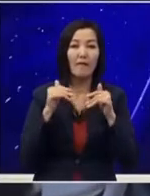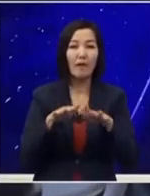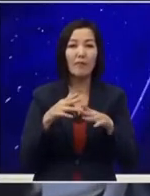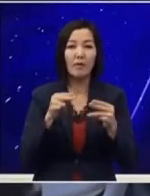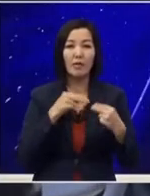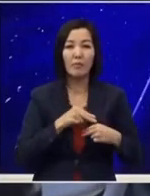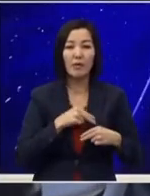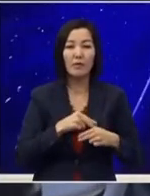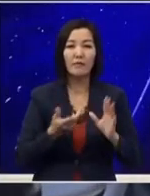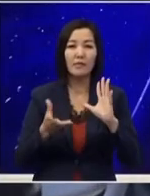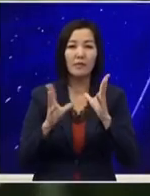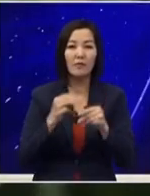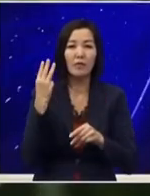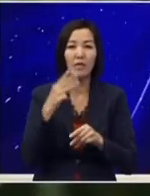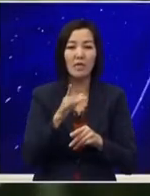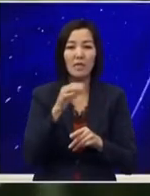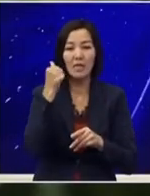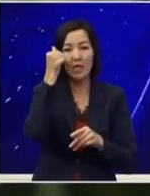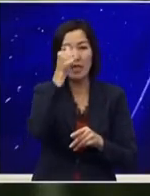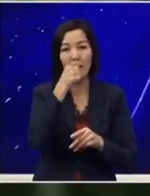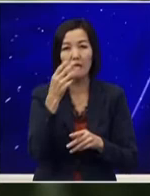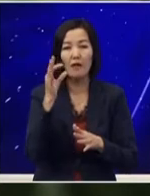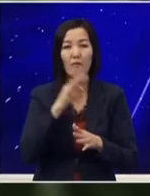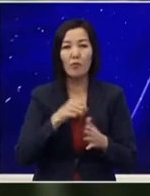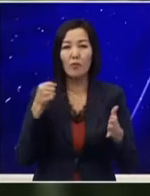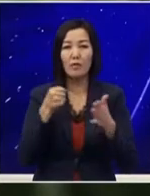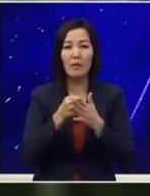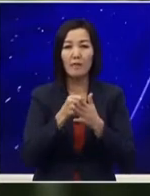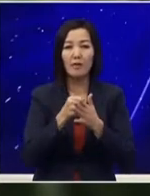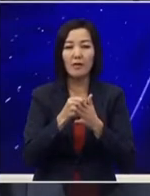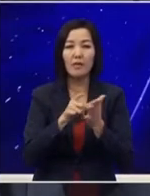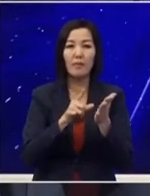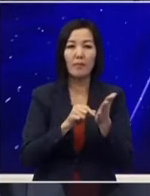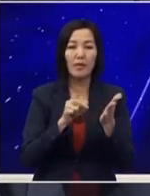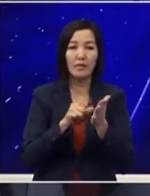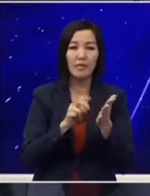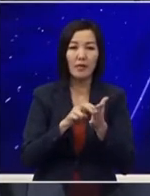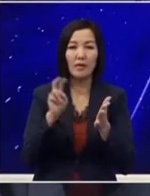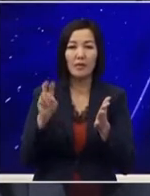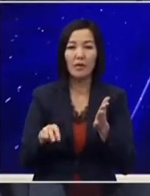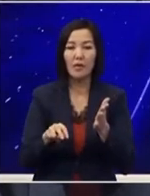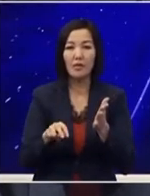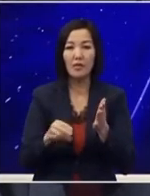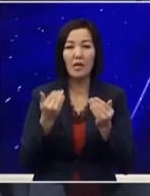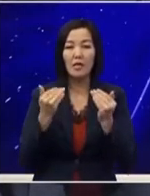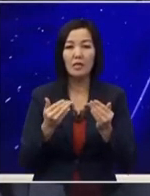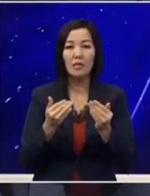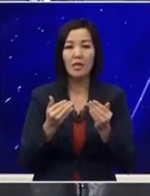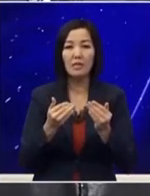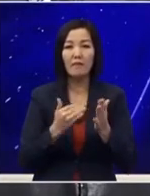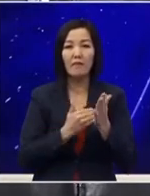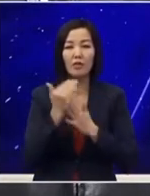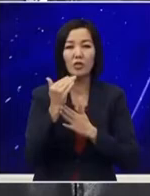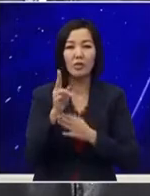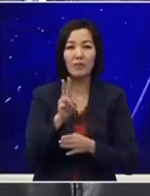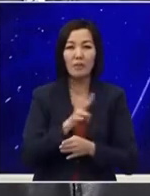она трудилась на протяжении 30 лет, вплоть до выхода на заслуженный отдых. В копилке наград Турар Бостановой свыше